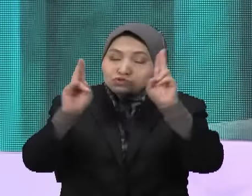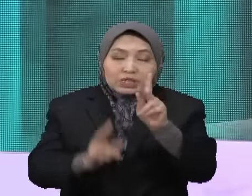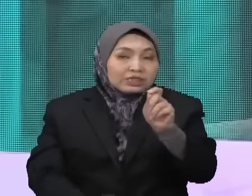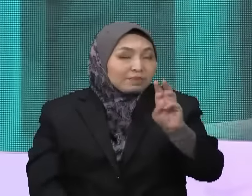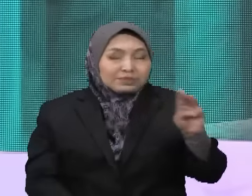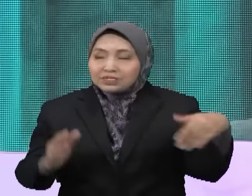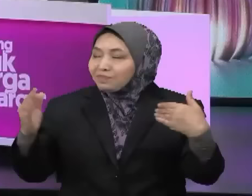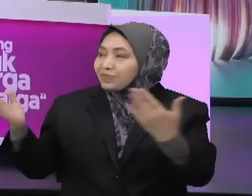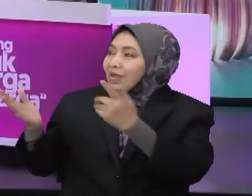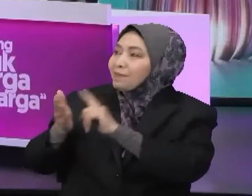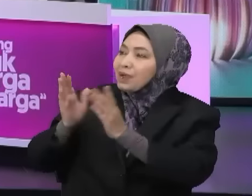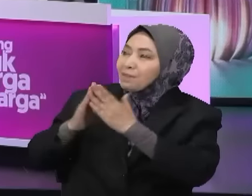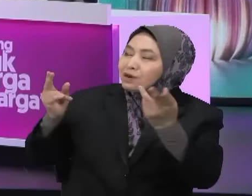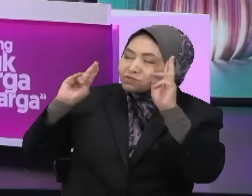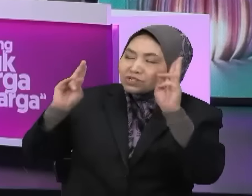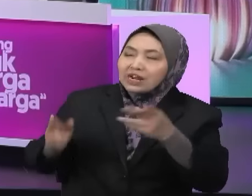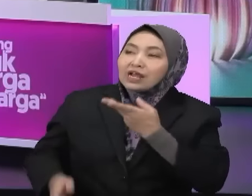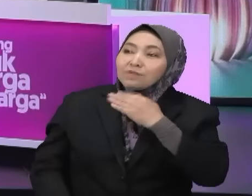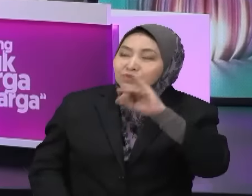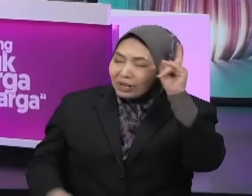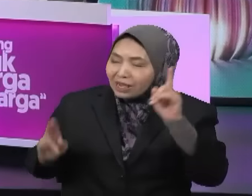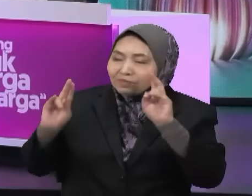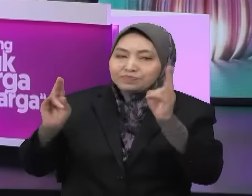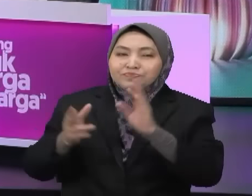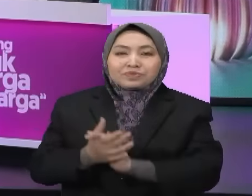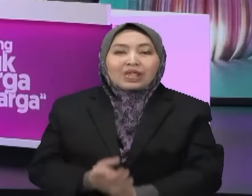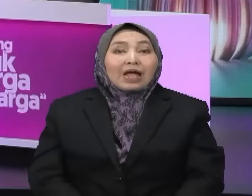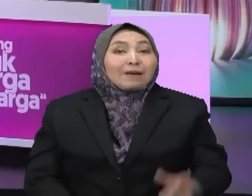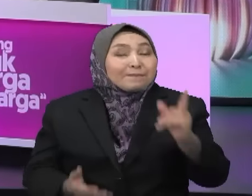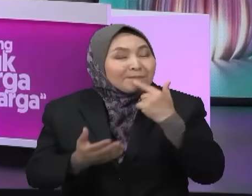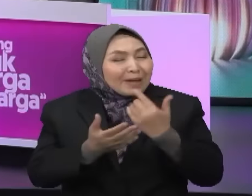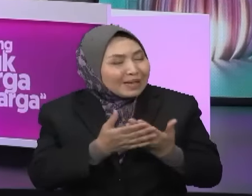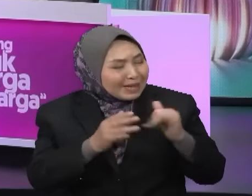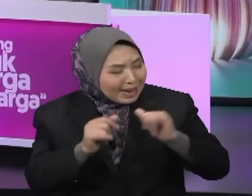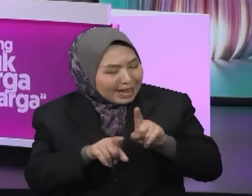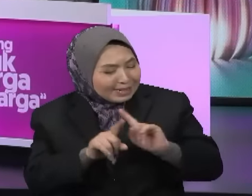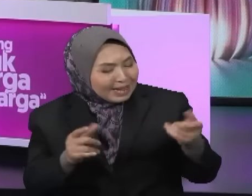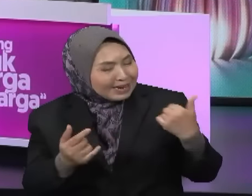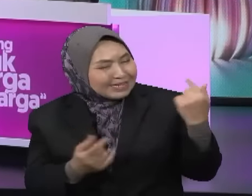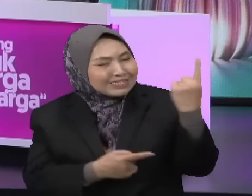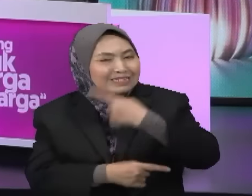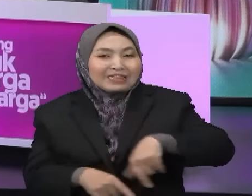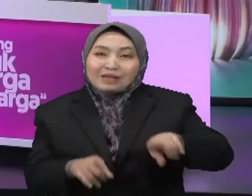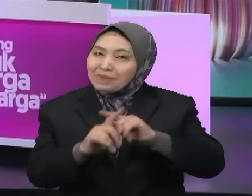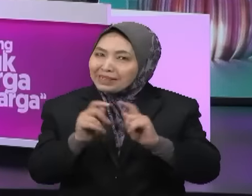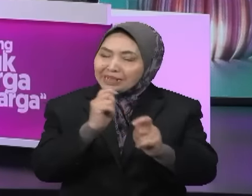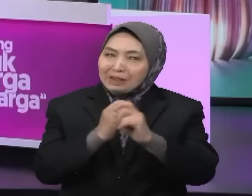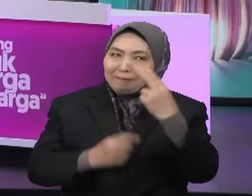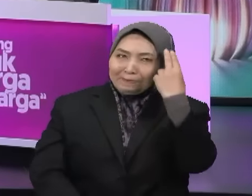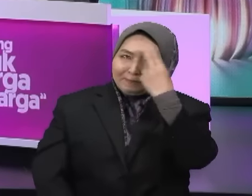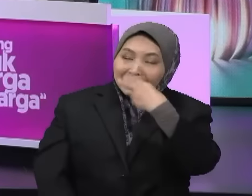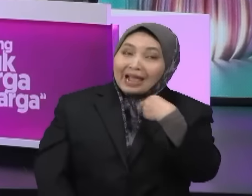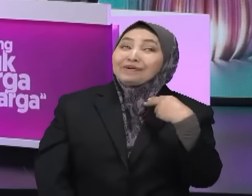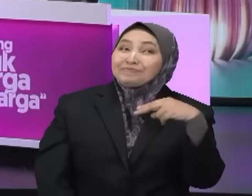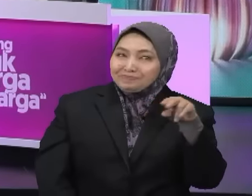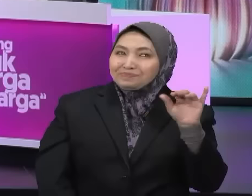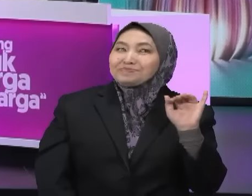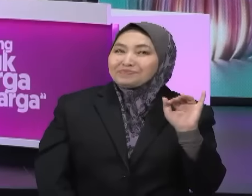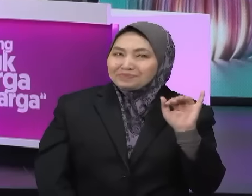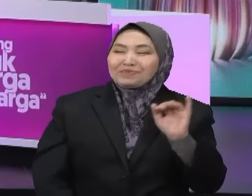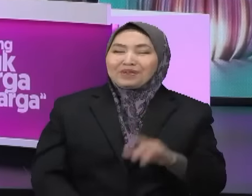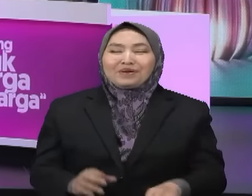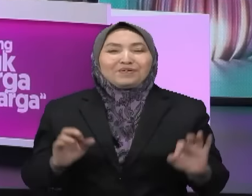Abdul Rahman. Khabar Ustaz? Alhamdulillah Fadil Safas. Cepat lain ini sah. Tapi tetap hisap lah. Insyaallah, insyaallah.